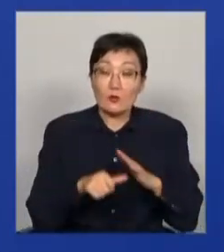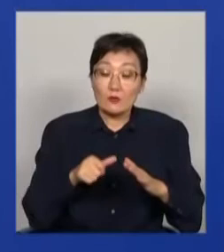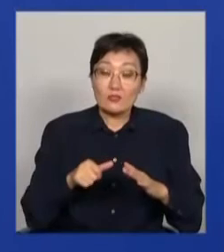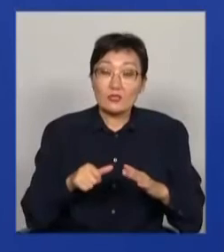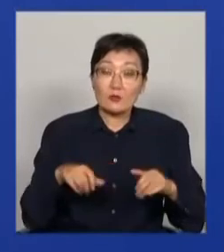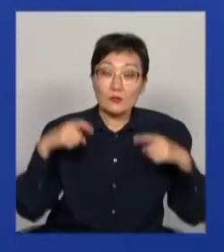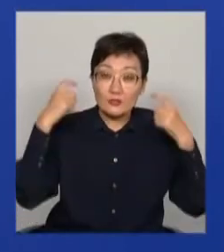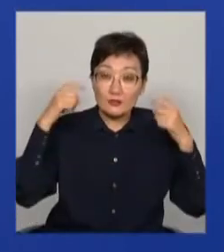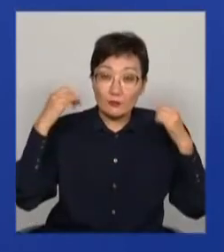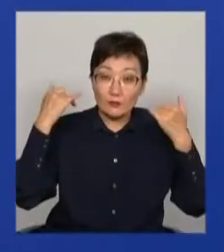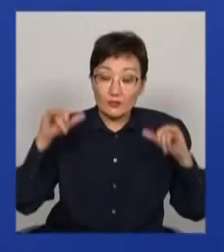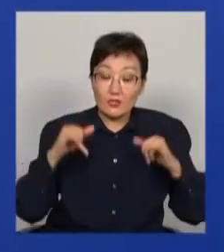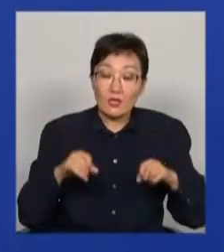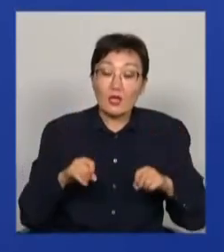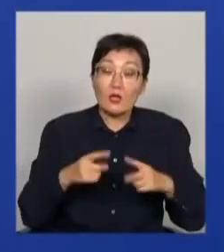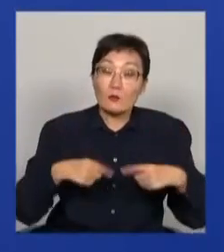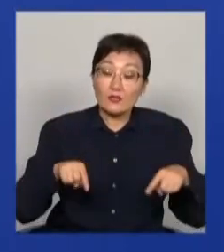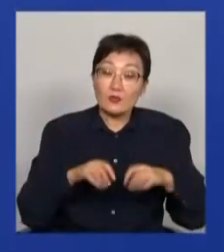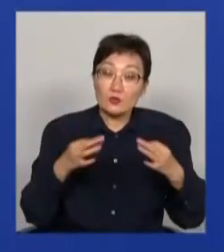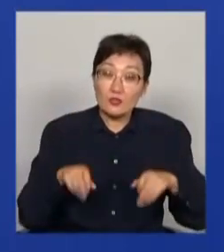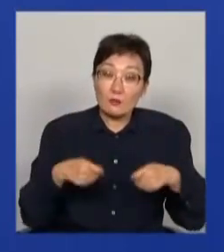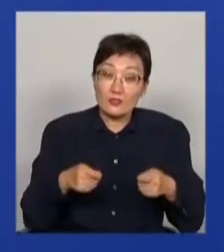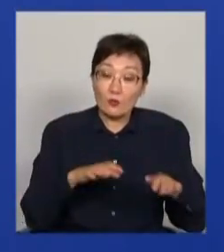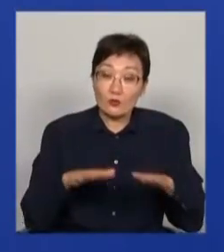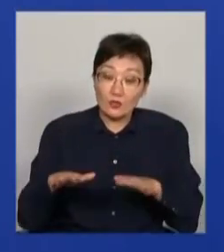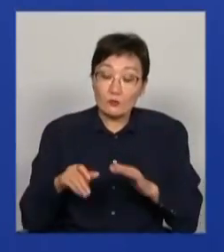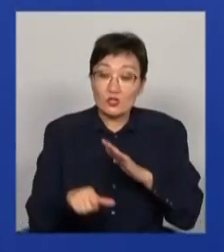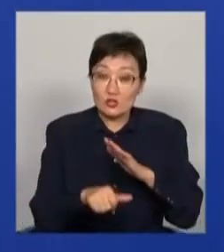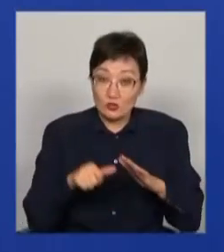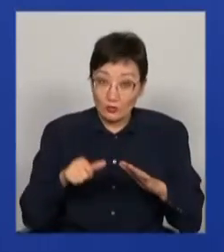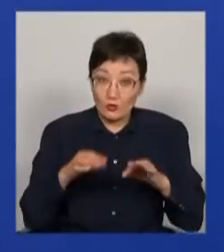малын ветеринарлық ұйымдардың сараптама рұқсаты берілген пункттерде ғана шалуға рұқсат етіледі.